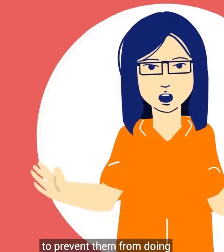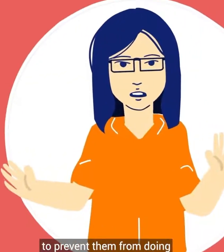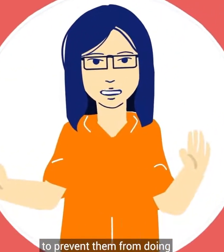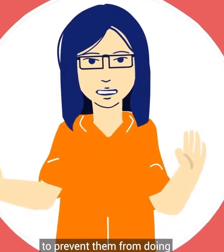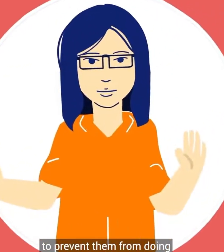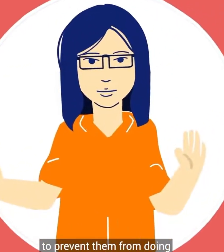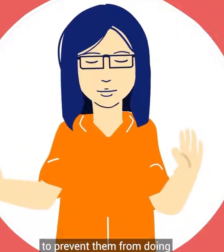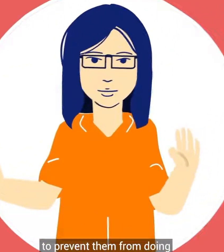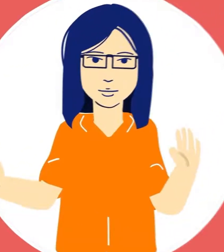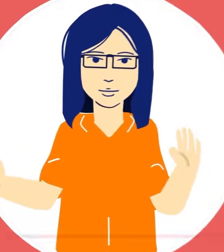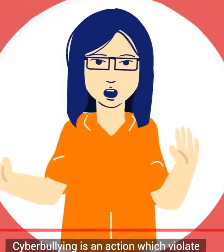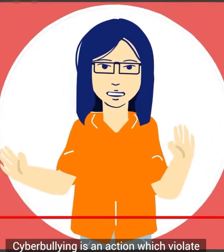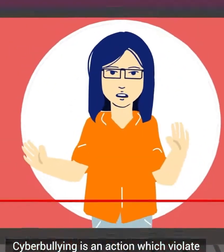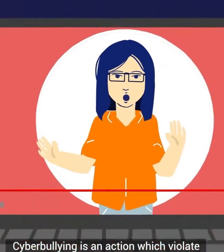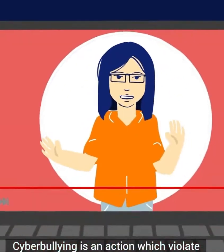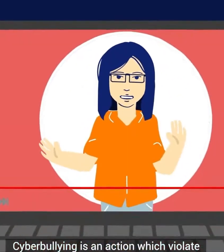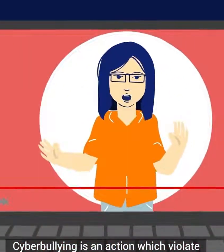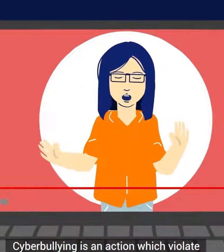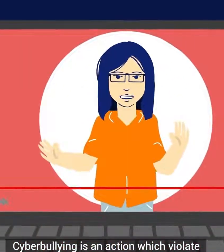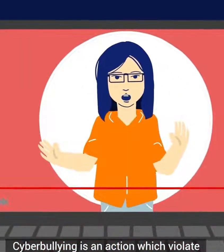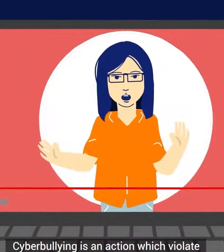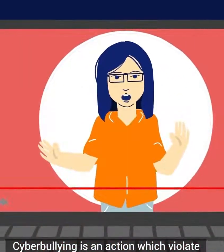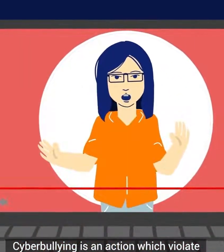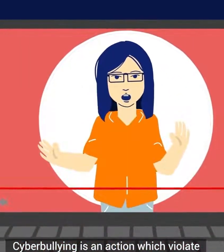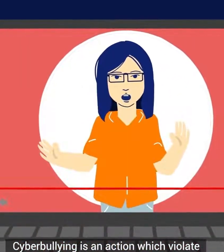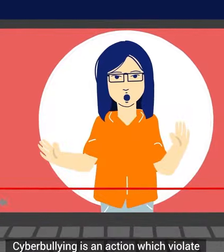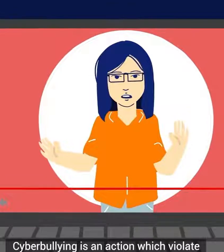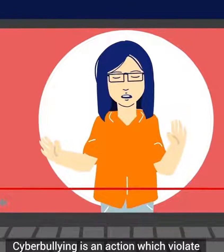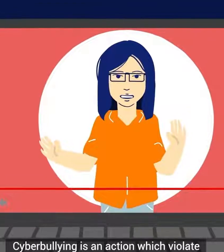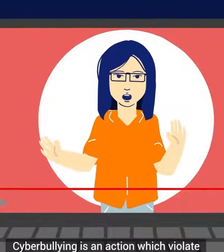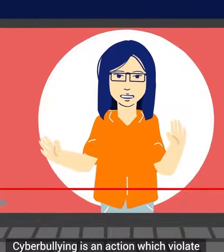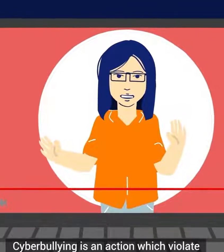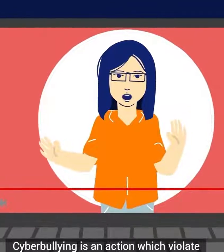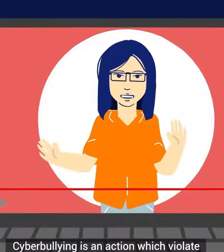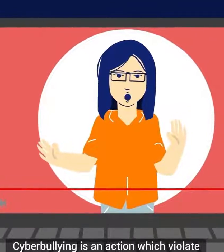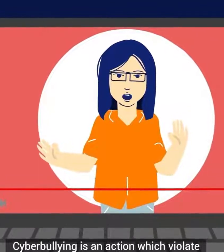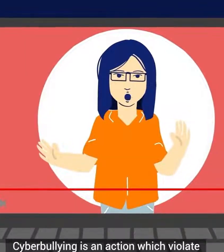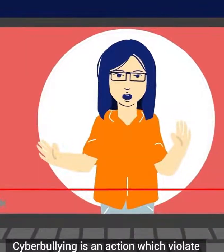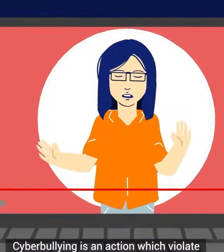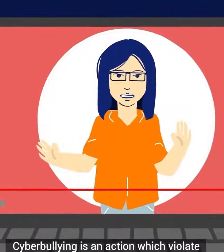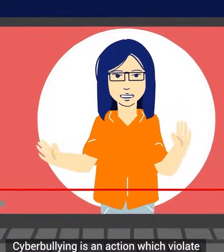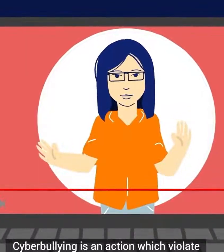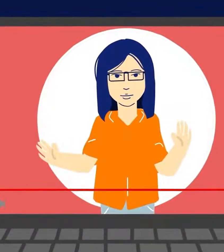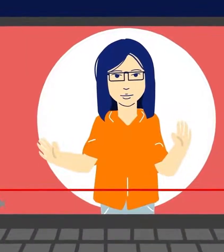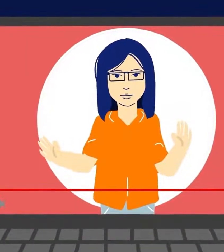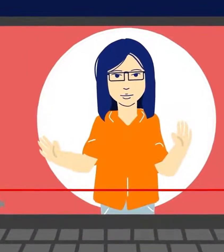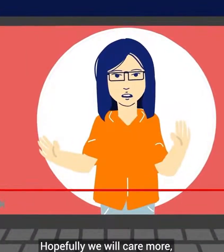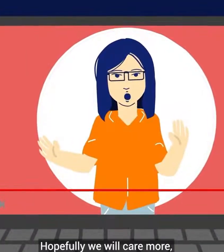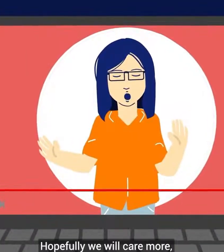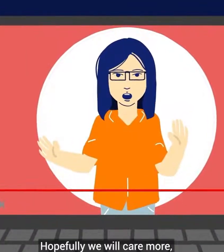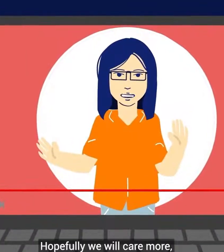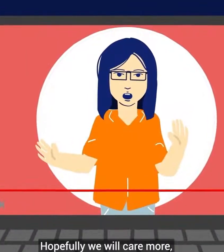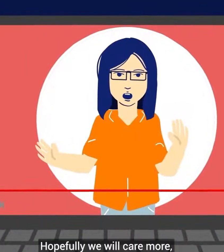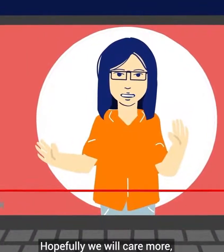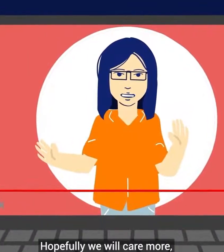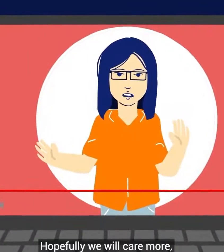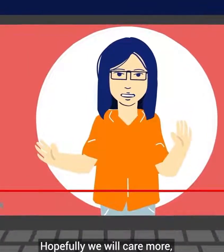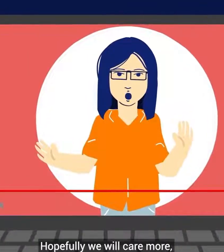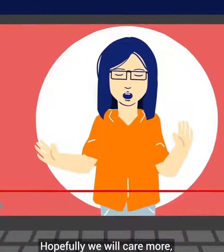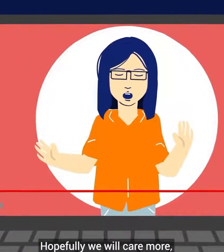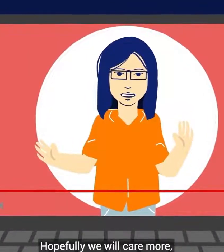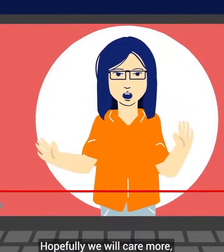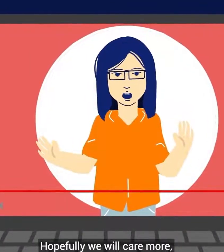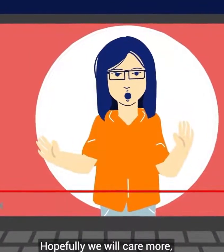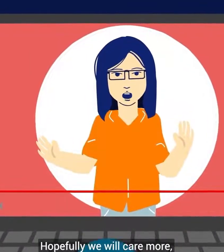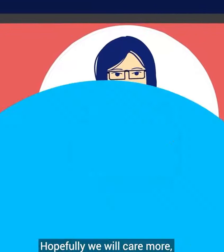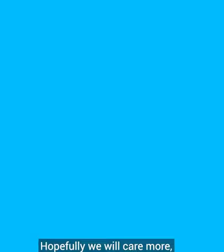diri mereka sendiri. Cyberbullying adalah tindakan yang melanggar kode etik dan terdapat di Undang-Undang ITE. Semoga kita semakin peduli